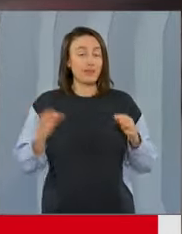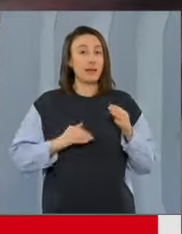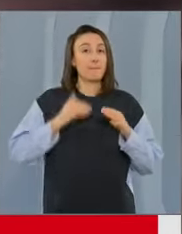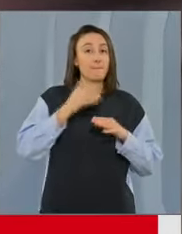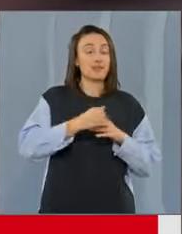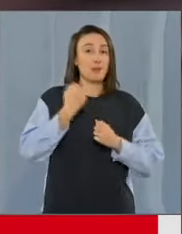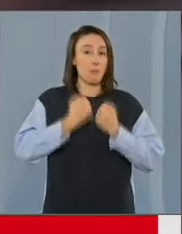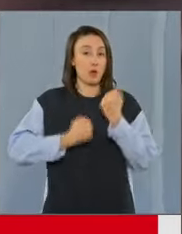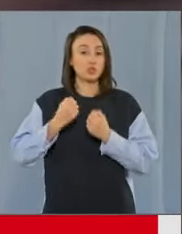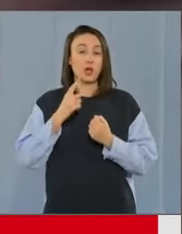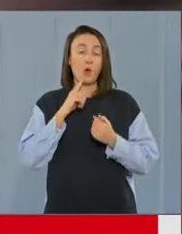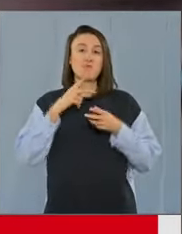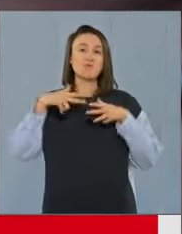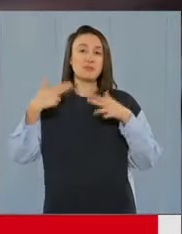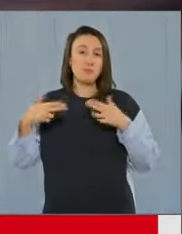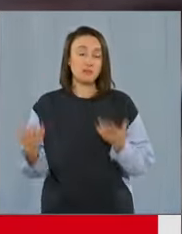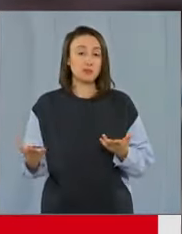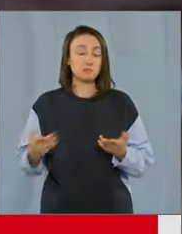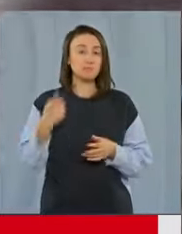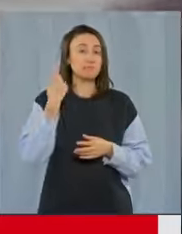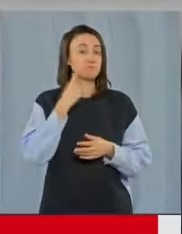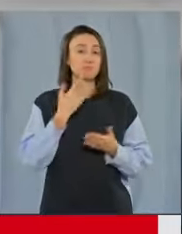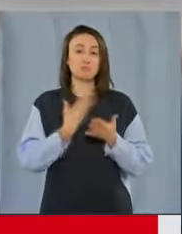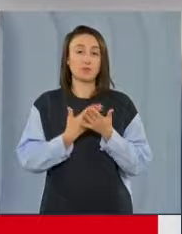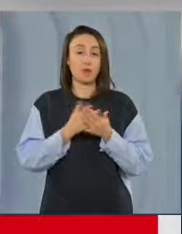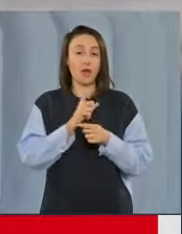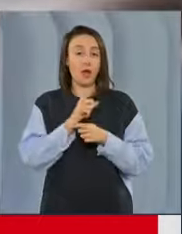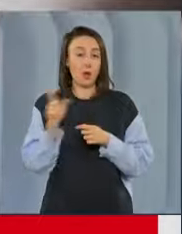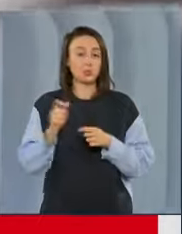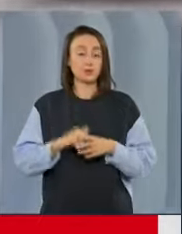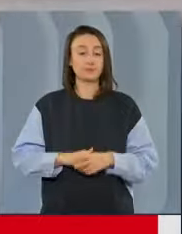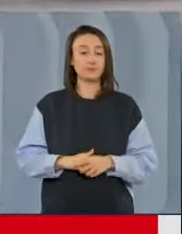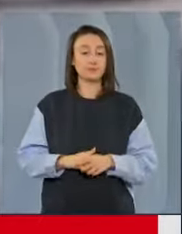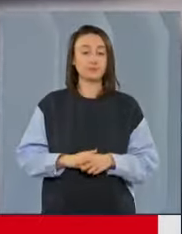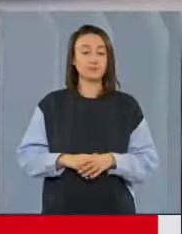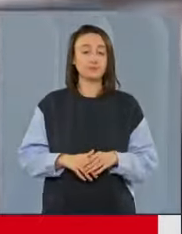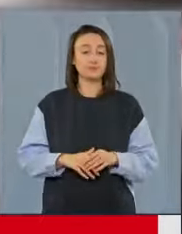mașinile din zonă și au decis să filmeze nu se știe deocamdată Din ce cauză s a produs această avarie